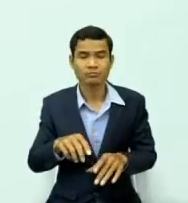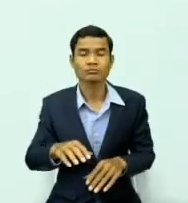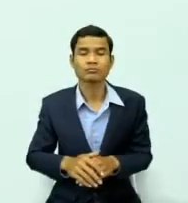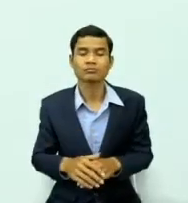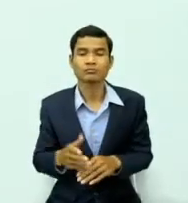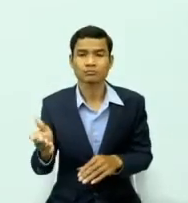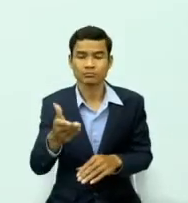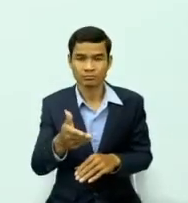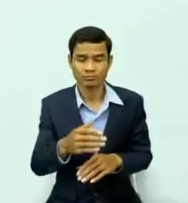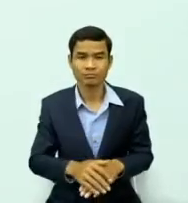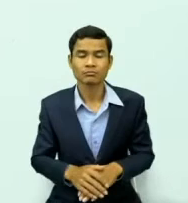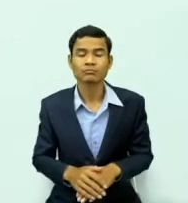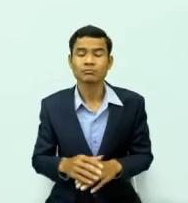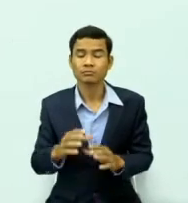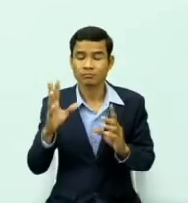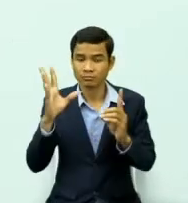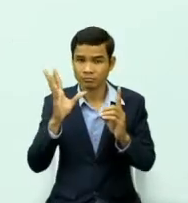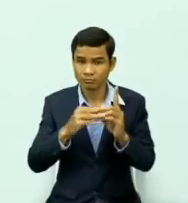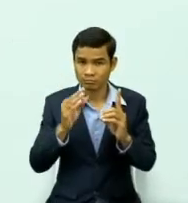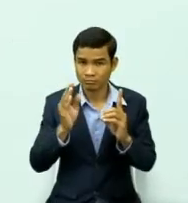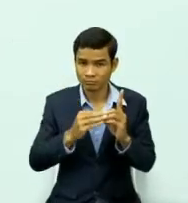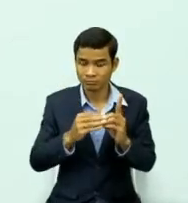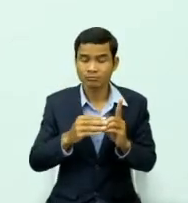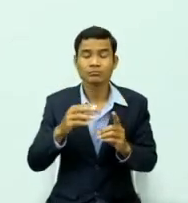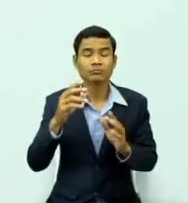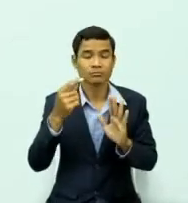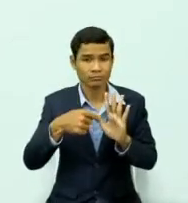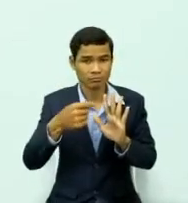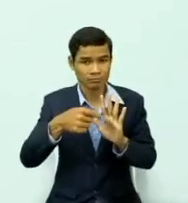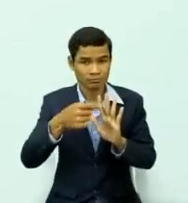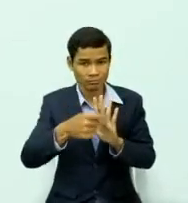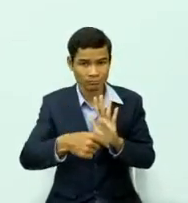cha xóm sạ